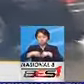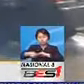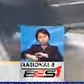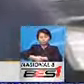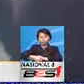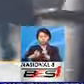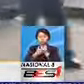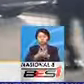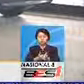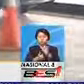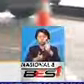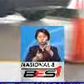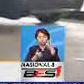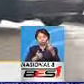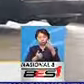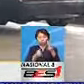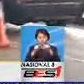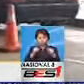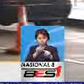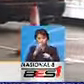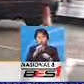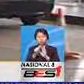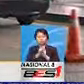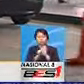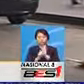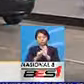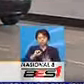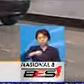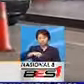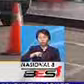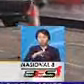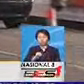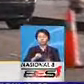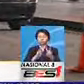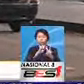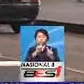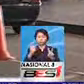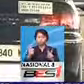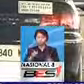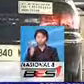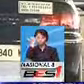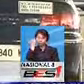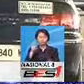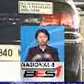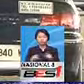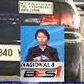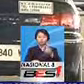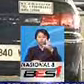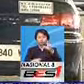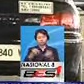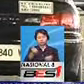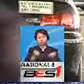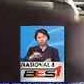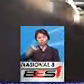suapan mengikut Seksyen 17-A Akta SPRM 2009. Di mahkamah sama, 3 pemandu teksi